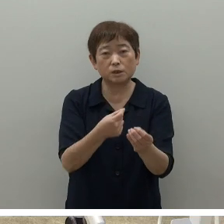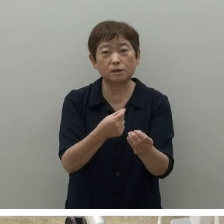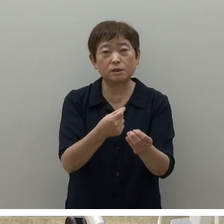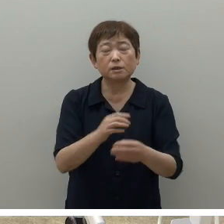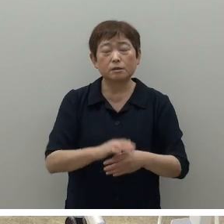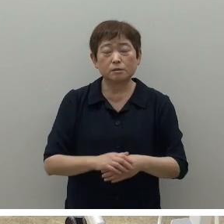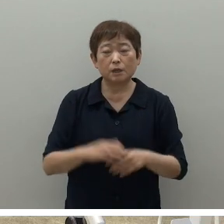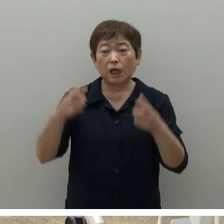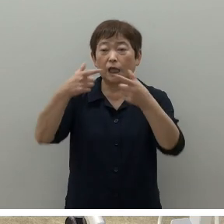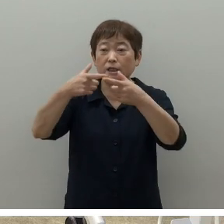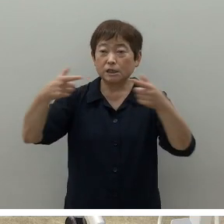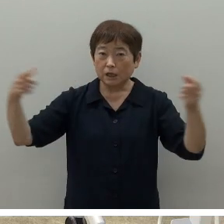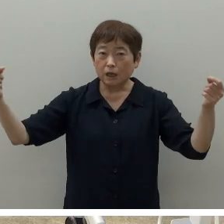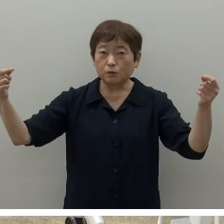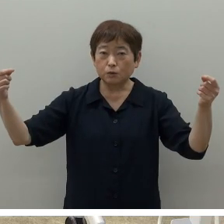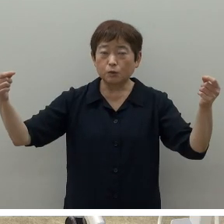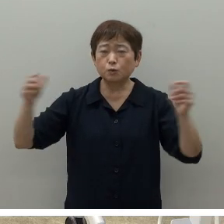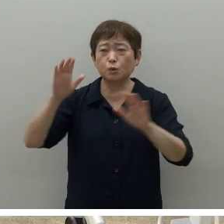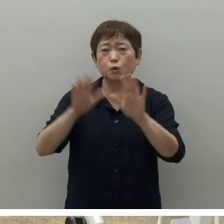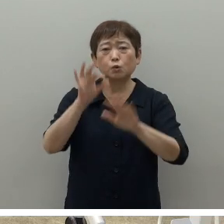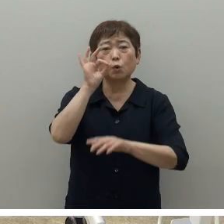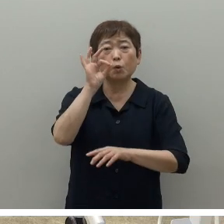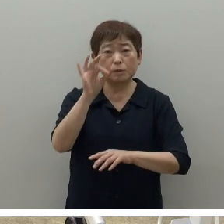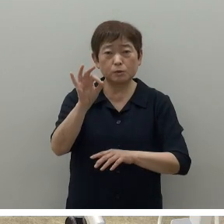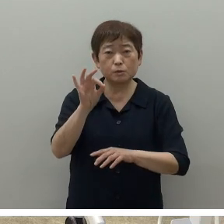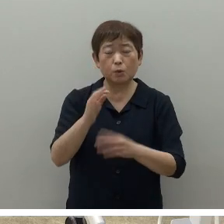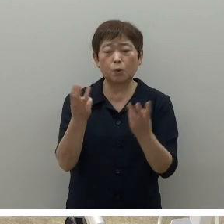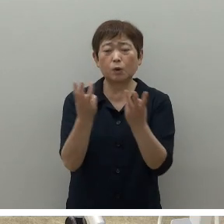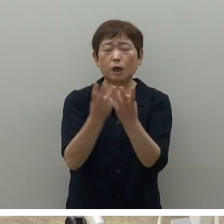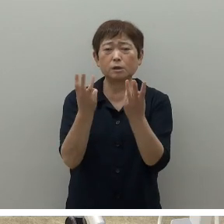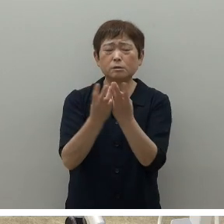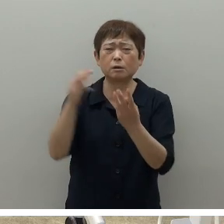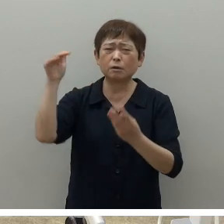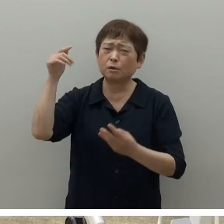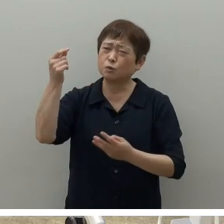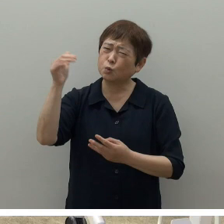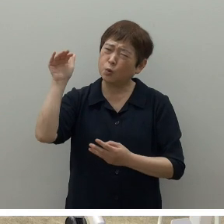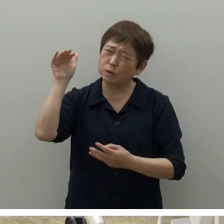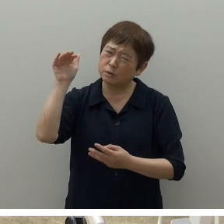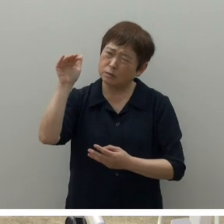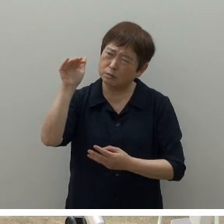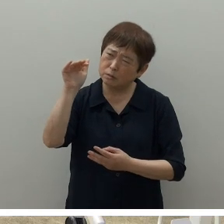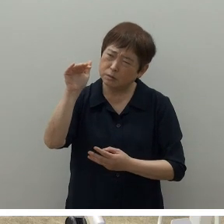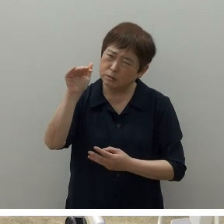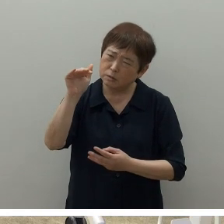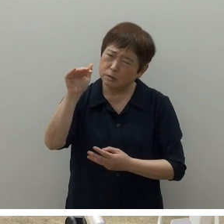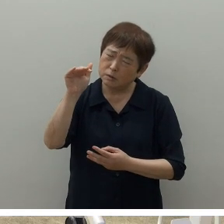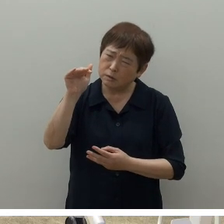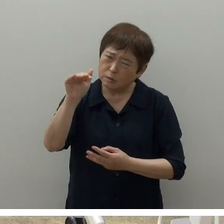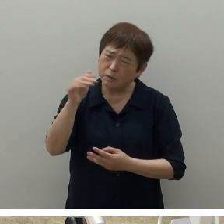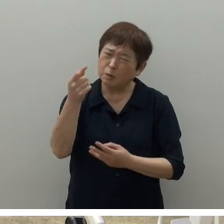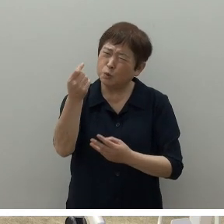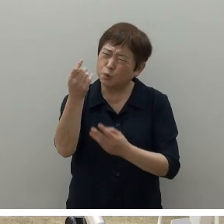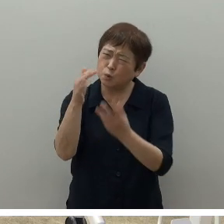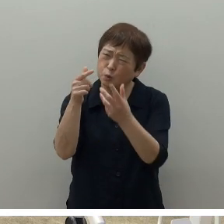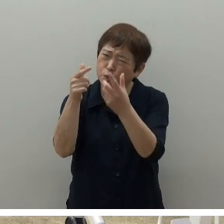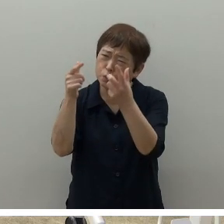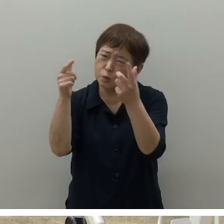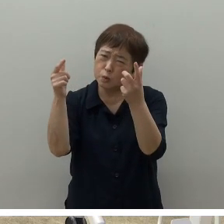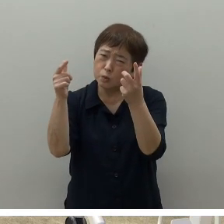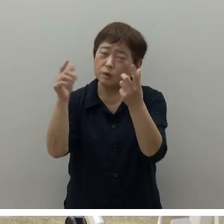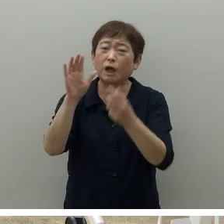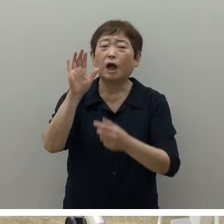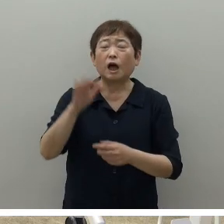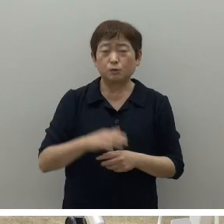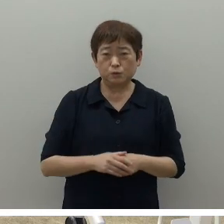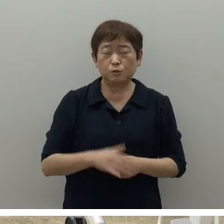国的に新規感染者数が下げ止まり、または微増傾向にある中、福島県の重点対策が